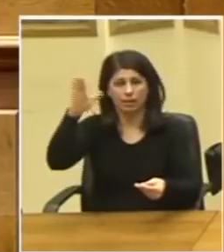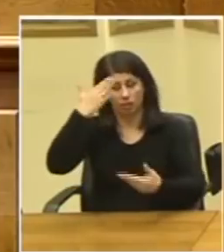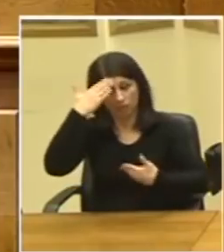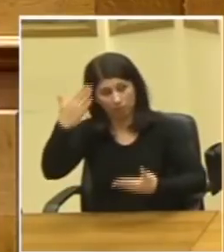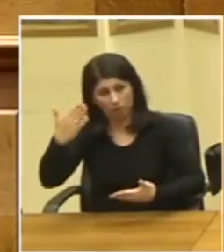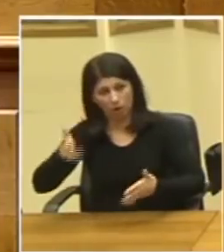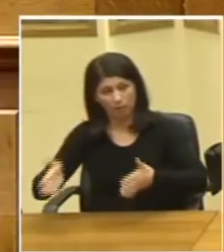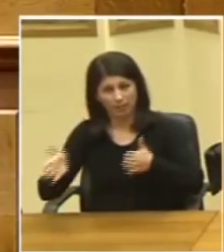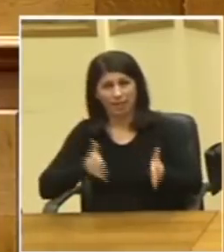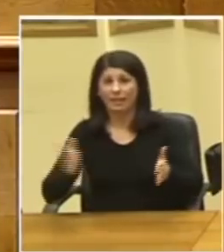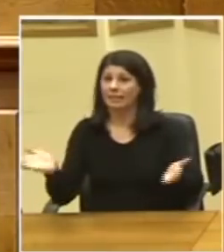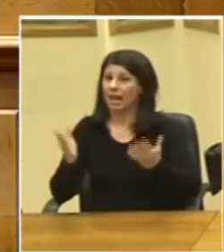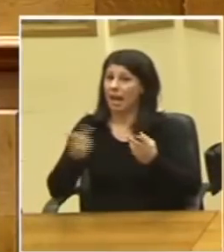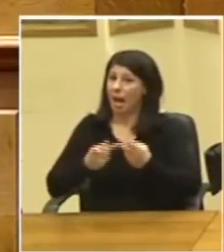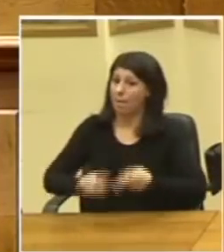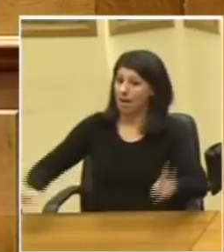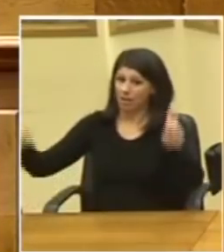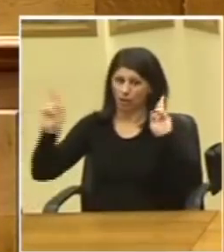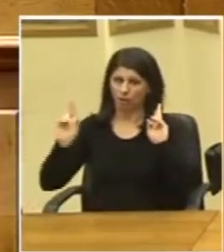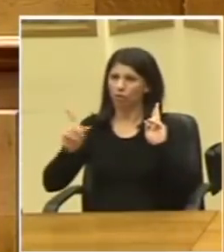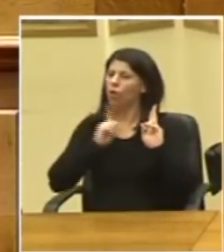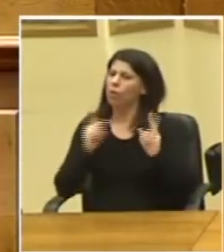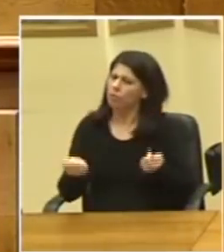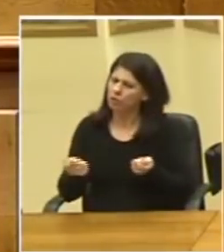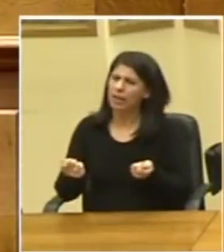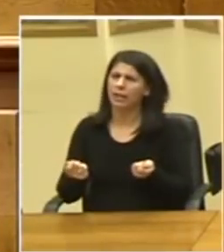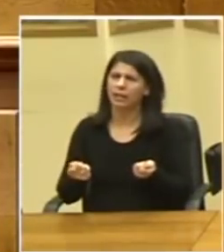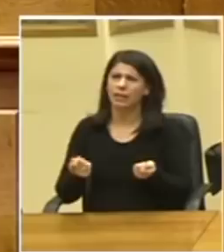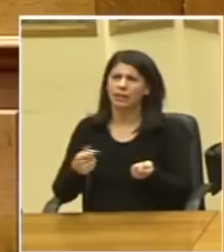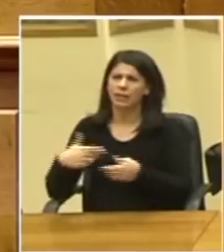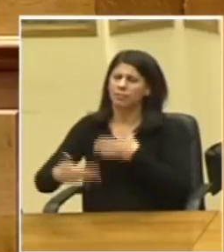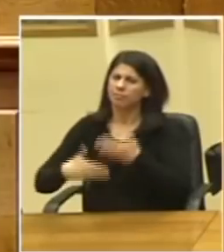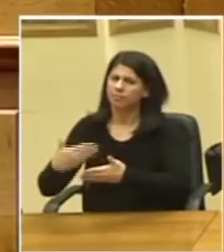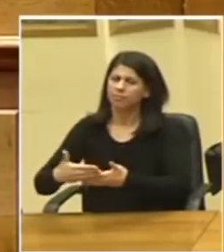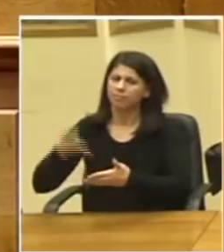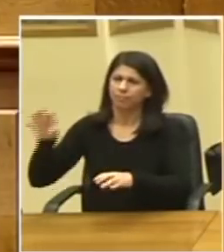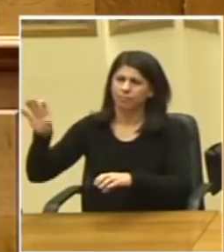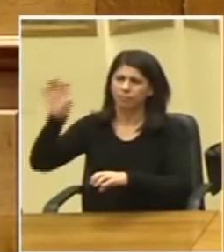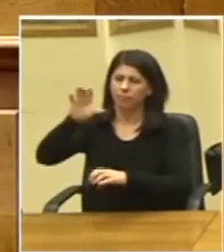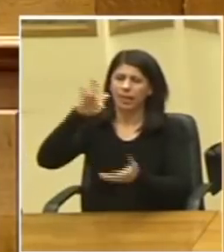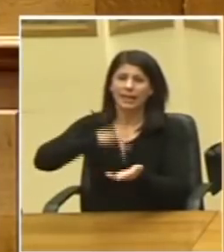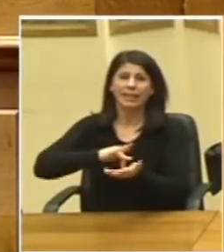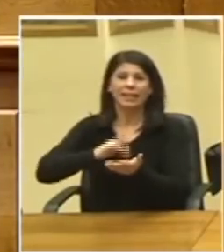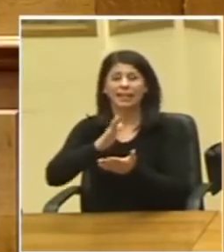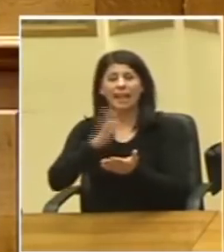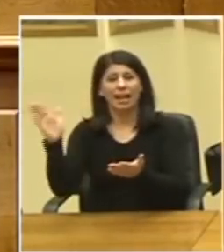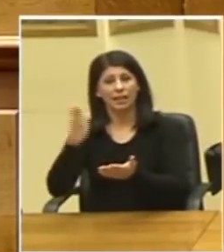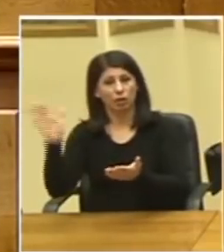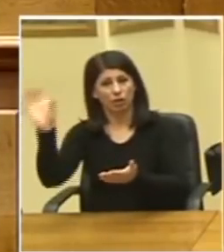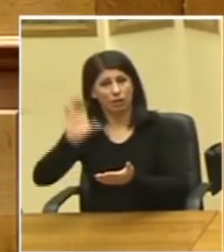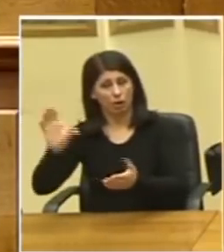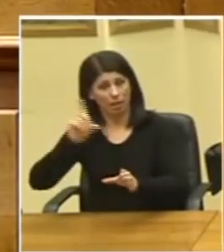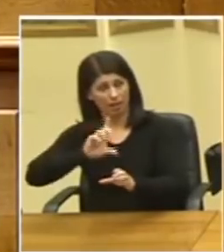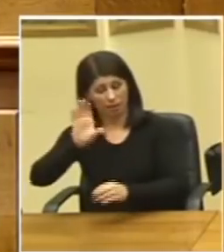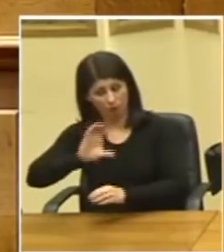άλλη ως δίθεν απελευθερωτές, όπως κάνει σε μια σειρά χώρες της Κεντρικής και Ανατολικής Ευρώπης η Ευρωπαϊκή